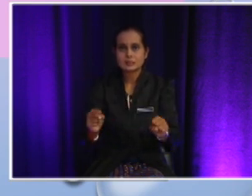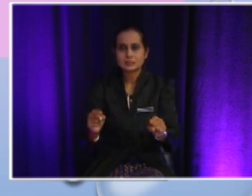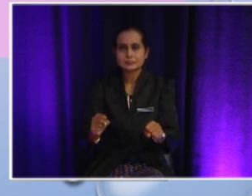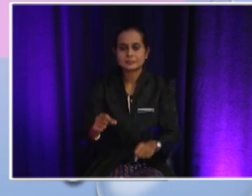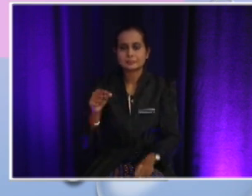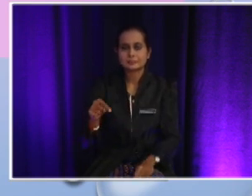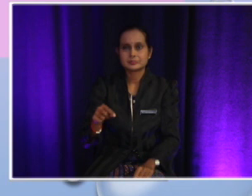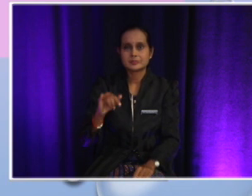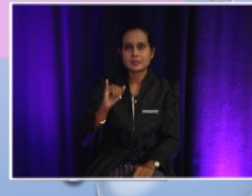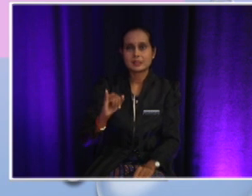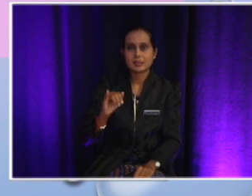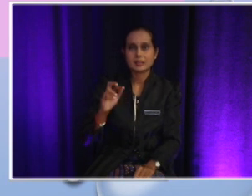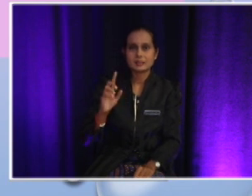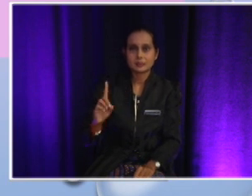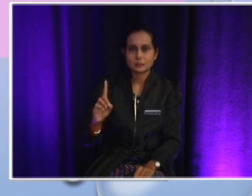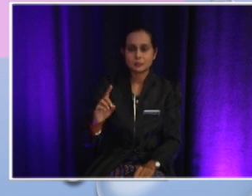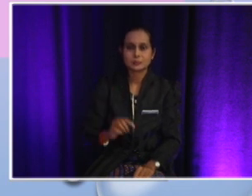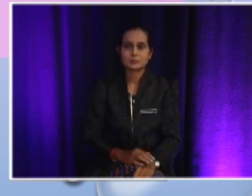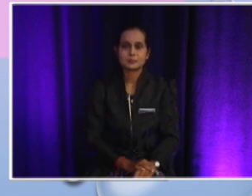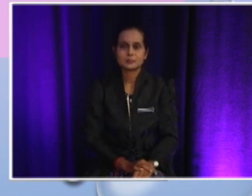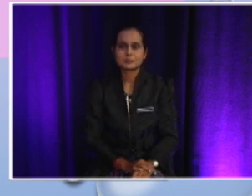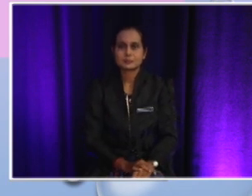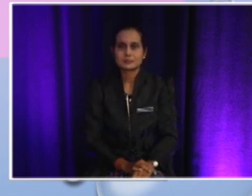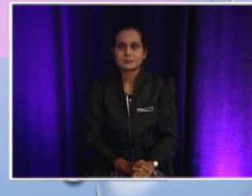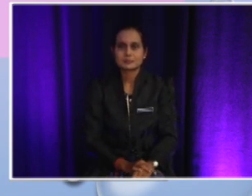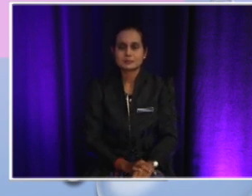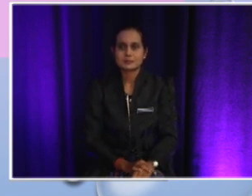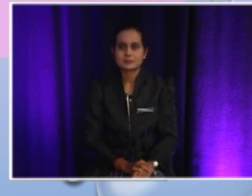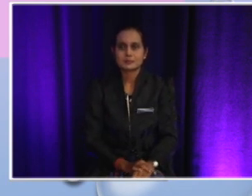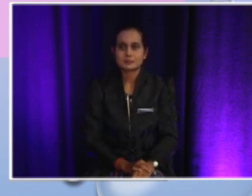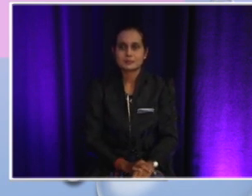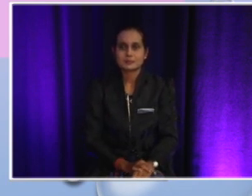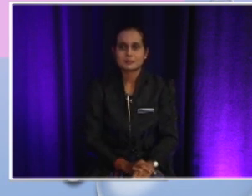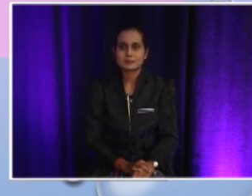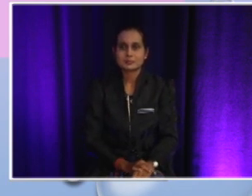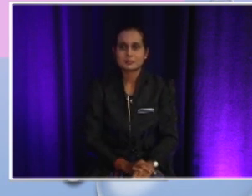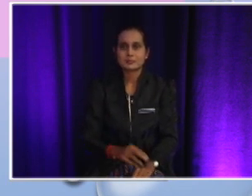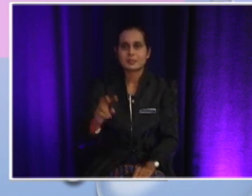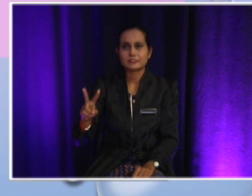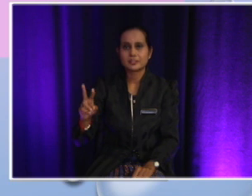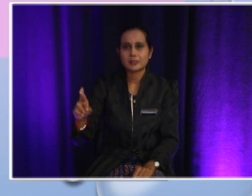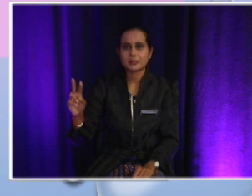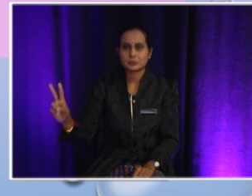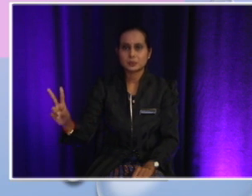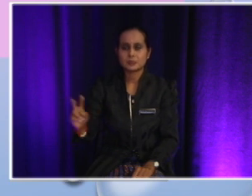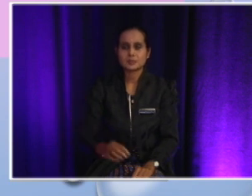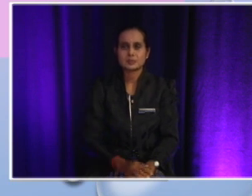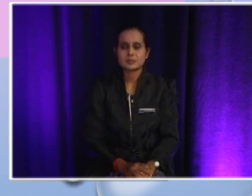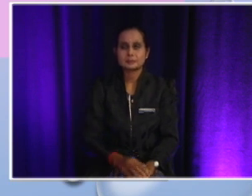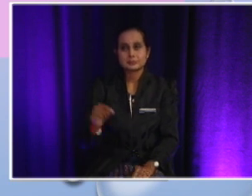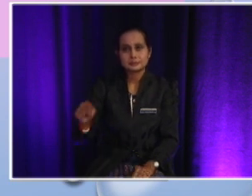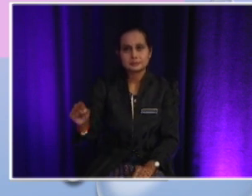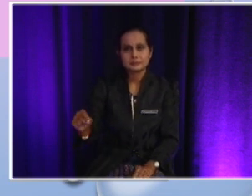I1. Di mana I1? Di sini I1. Okey, dan yang ini lita sini dia minta VR2. Okey, di